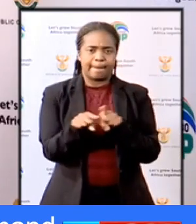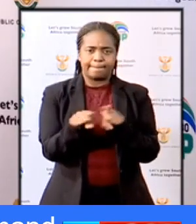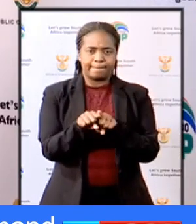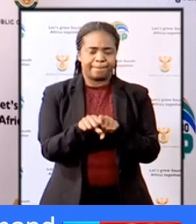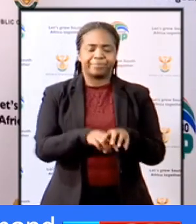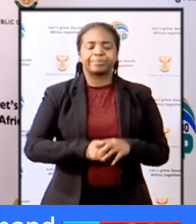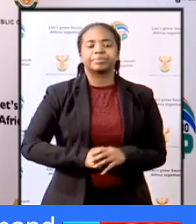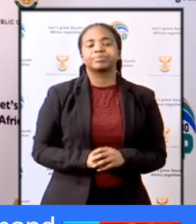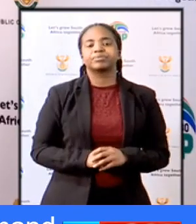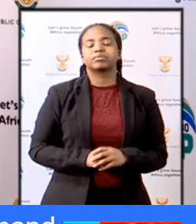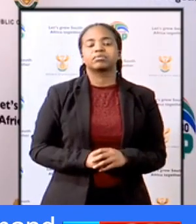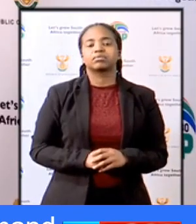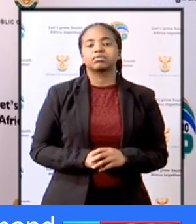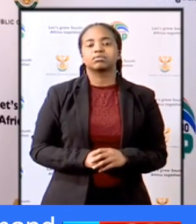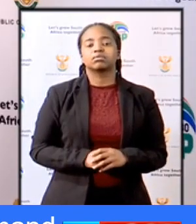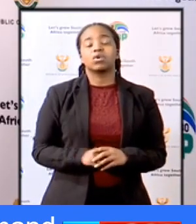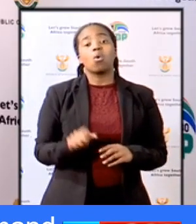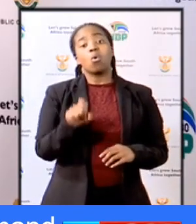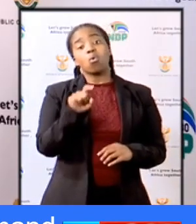Okunye-ke